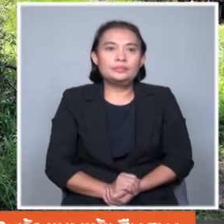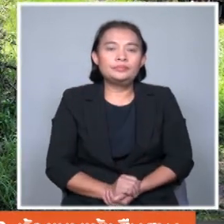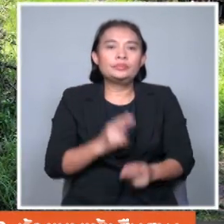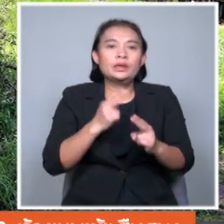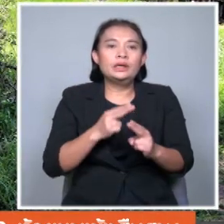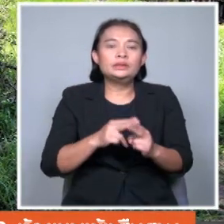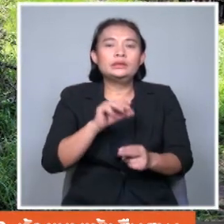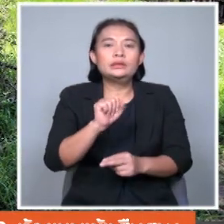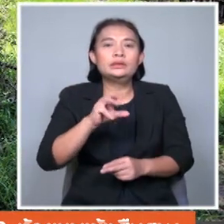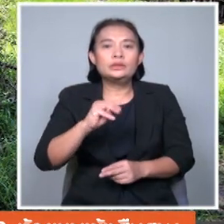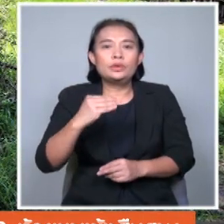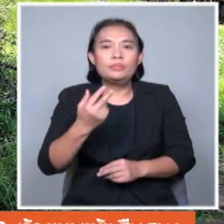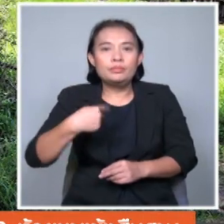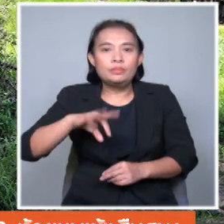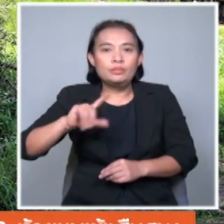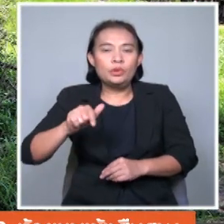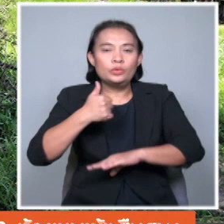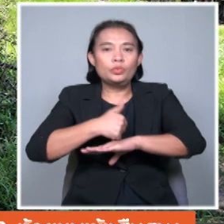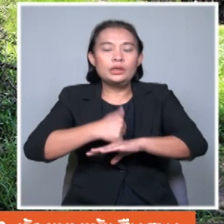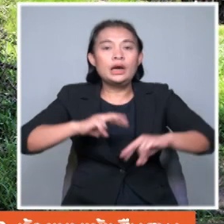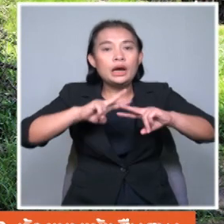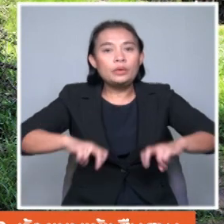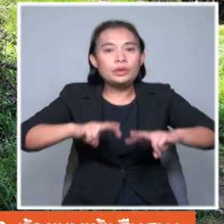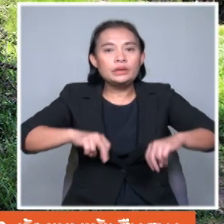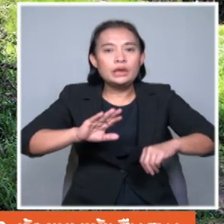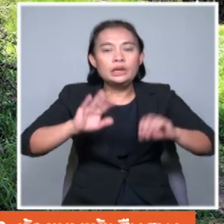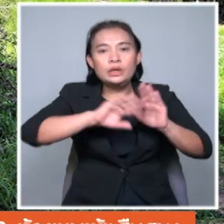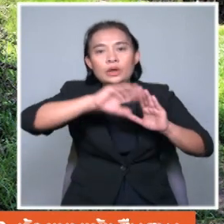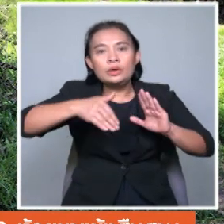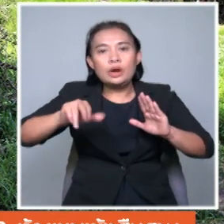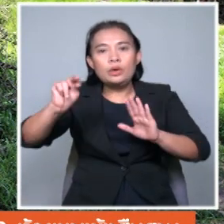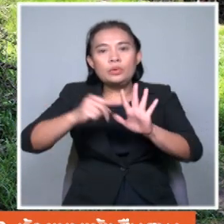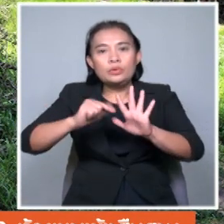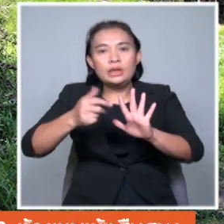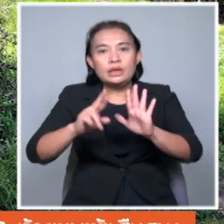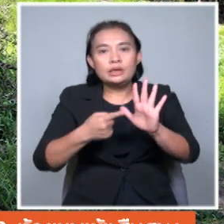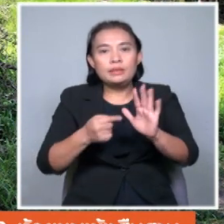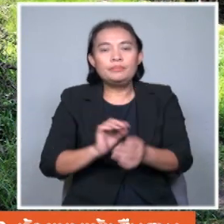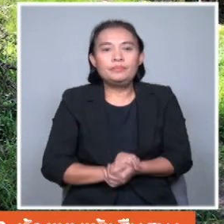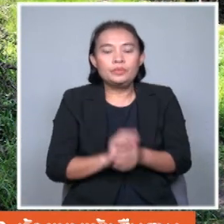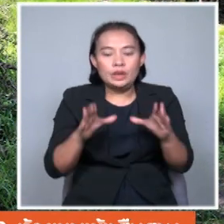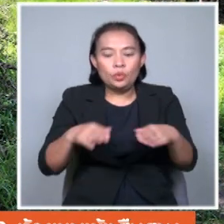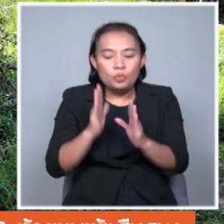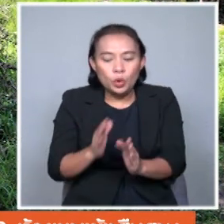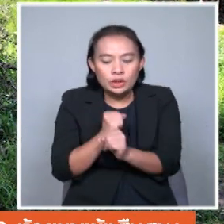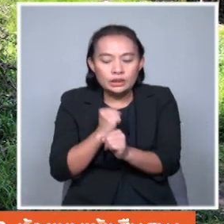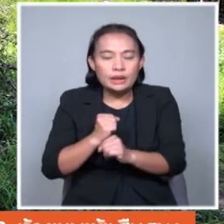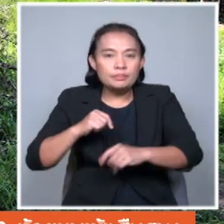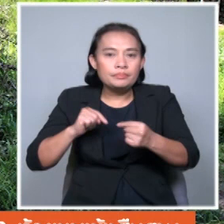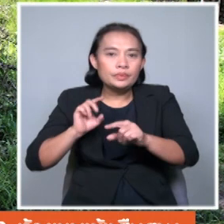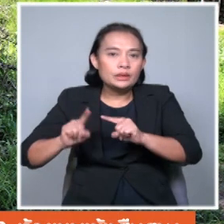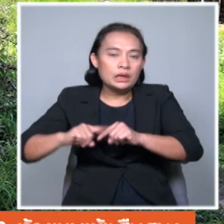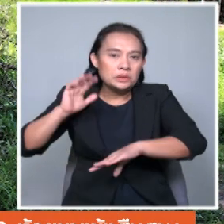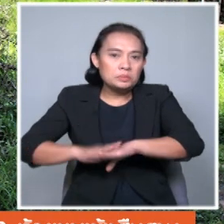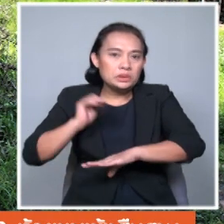จันทราสิริหัวหน้าสถานีวิจัยสัตว์ป่าเขานางรำและลูกทีมวิจัยเสือโคร่งมือดีที่สุดของเมืองไทยค่ะ